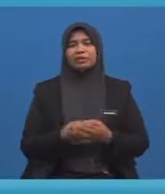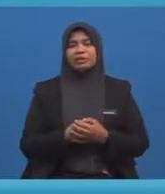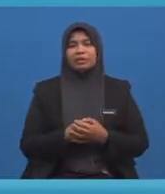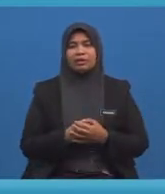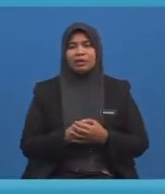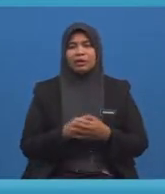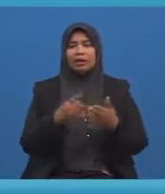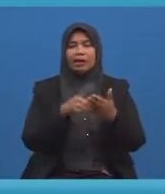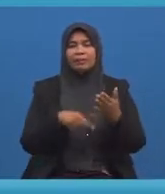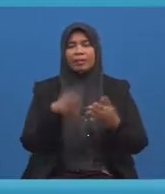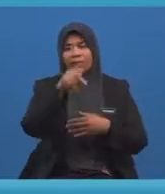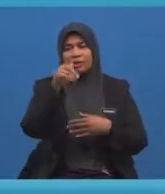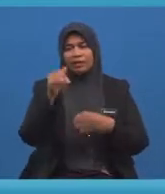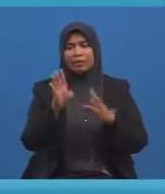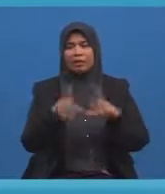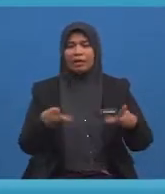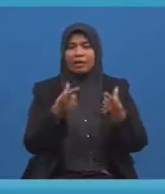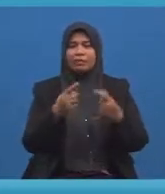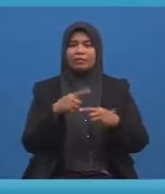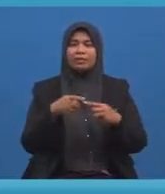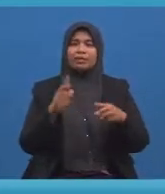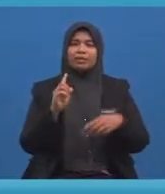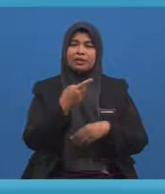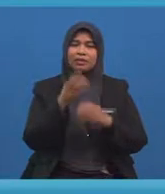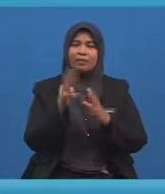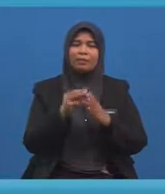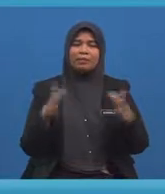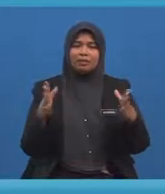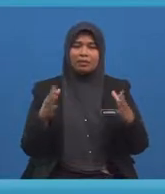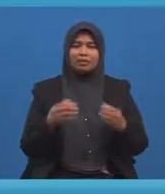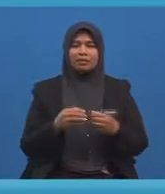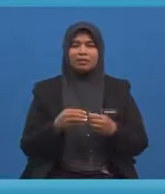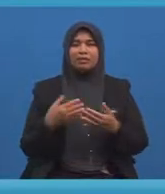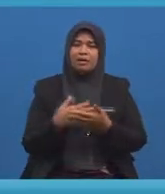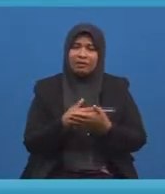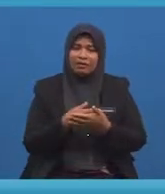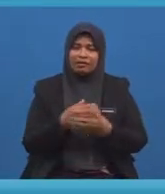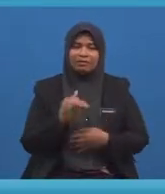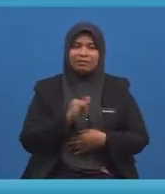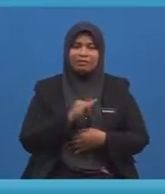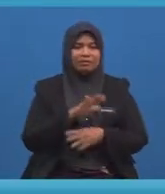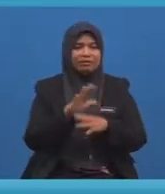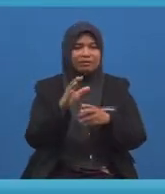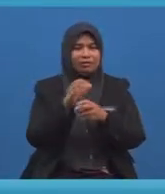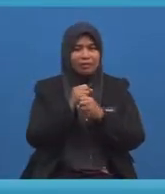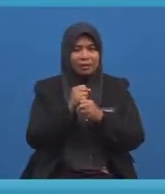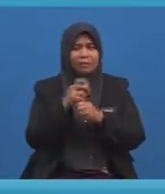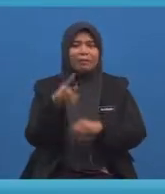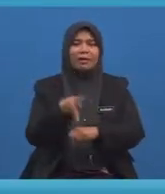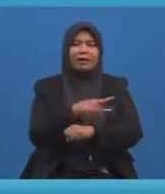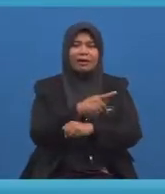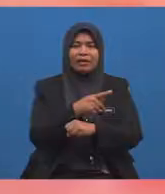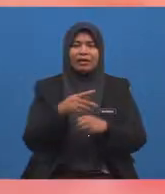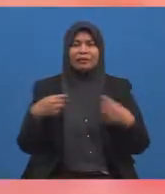apakah yang berlaku apabila kita membesar? Anak saya tidak dapat memakai